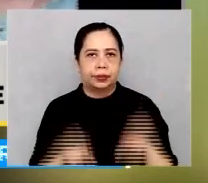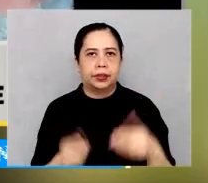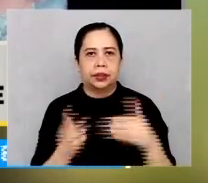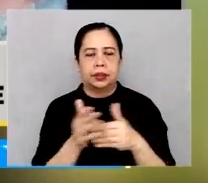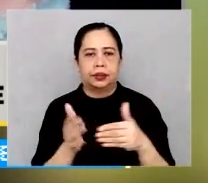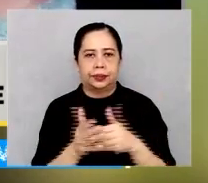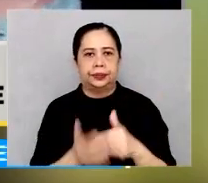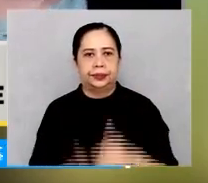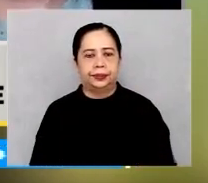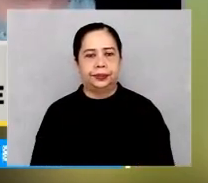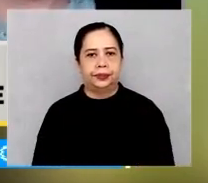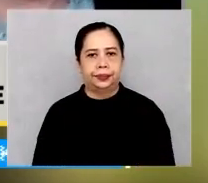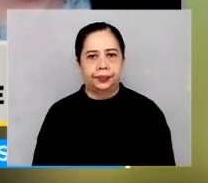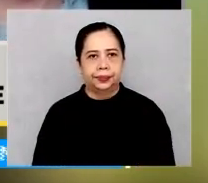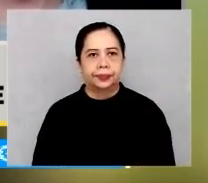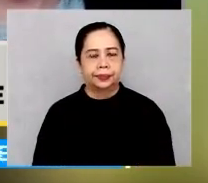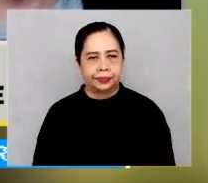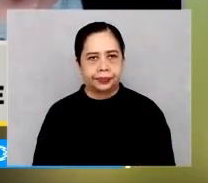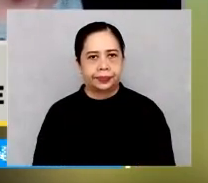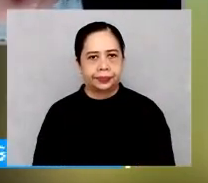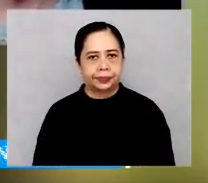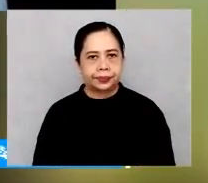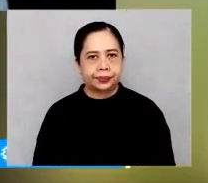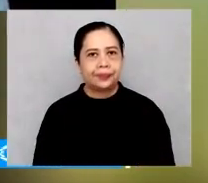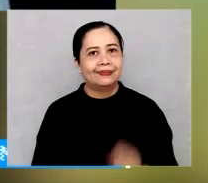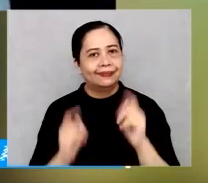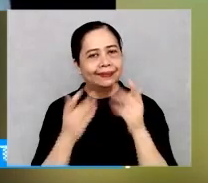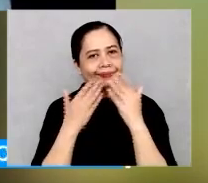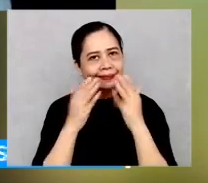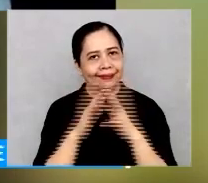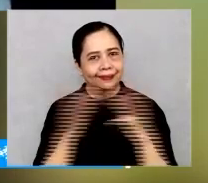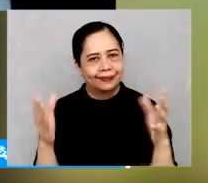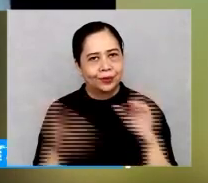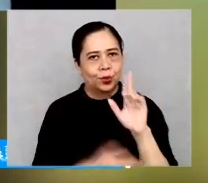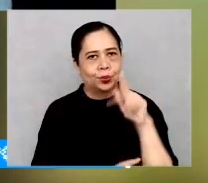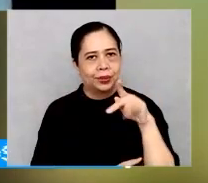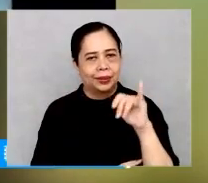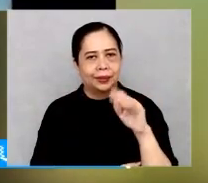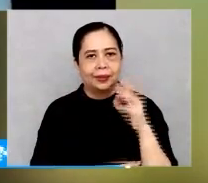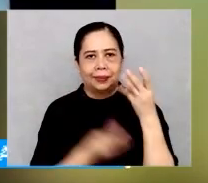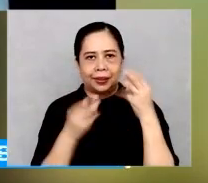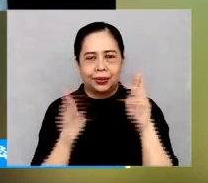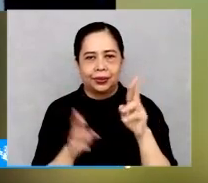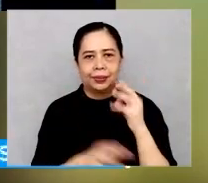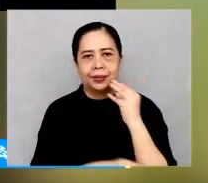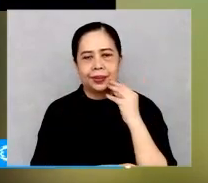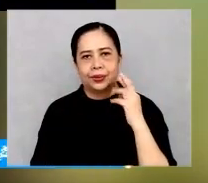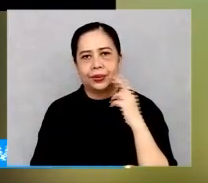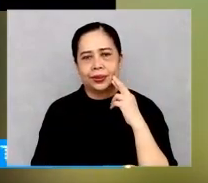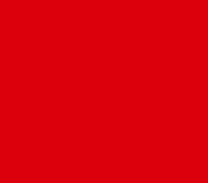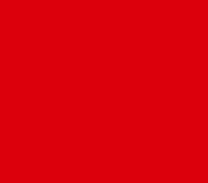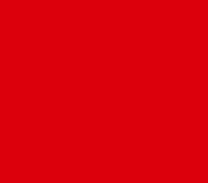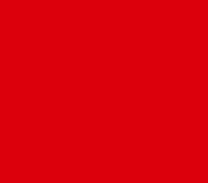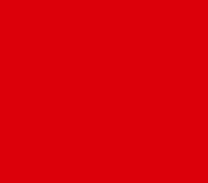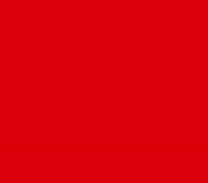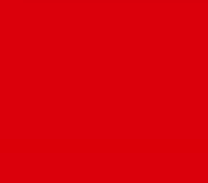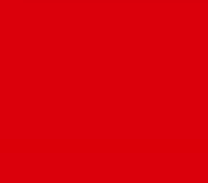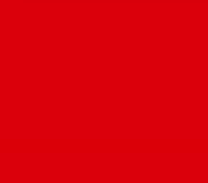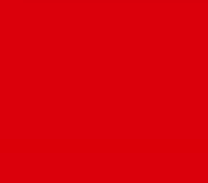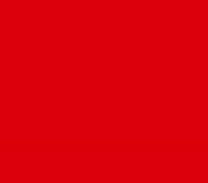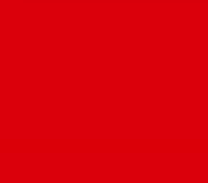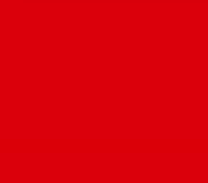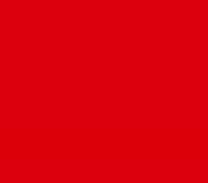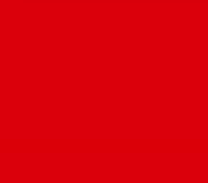na mga pangyayari po. Okay, maraming salamat. UP Mayor Maria Rona Cristina Piang Flores.